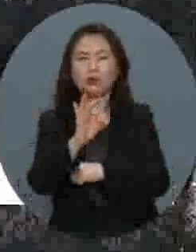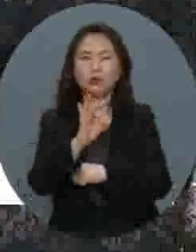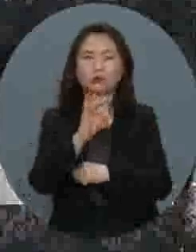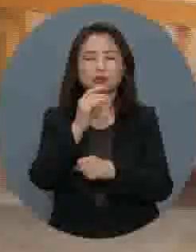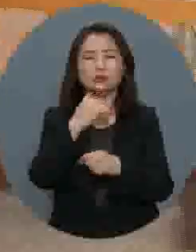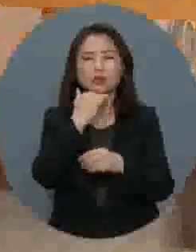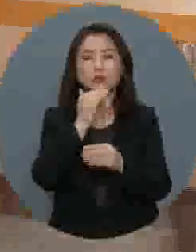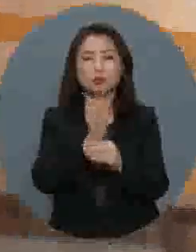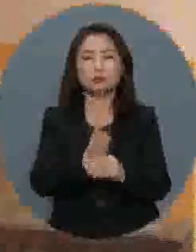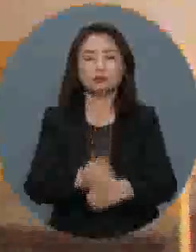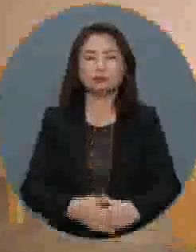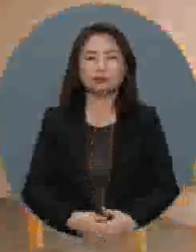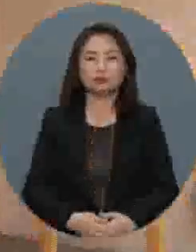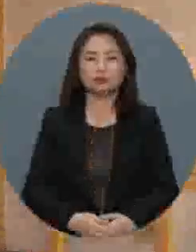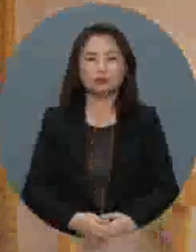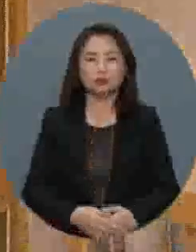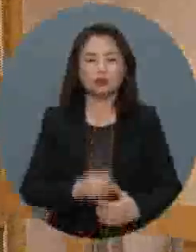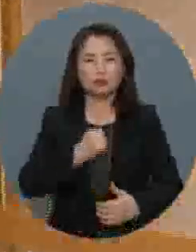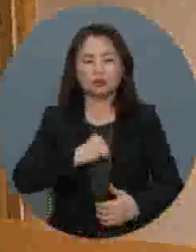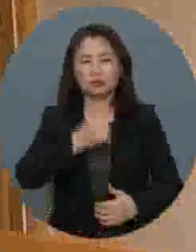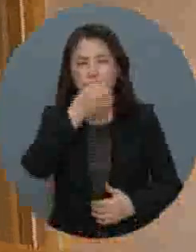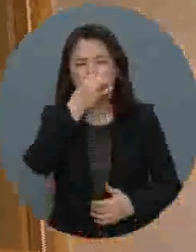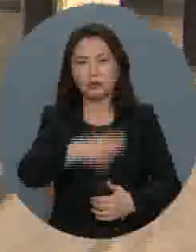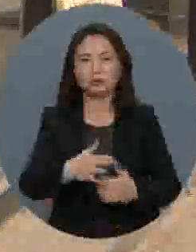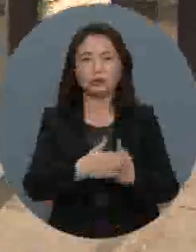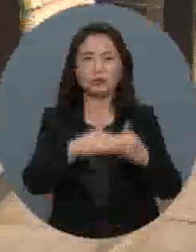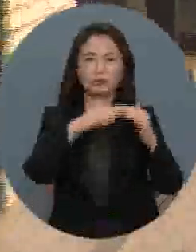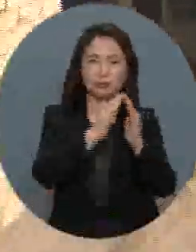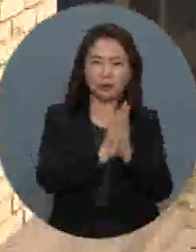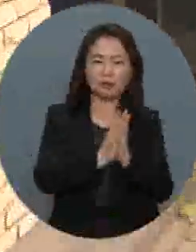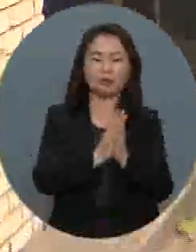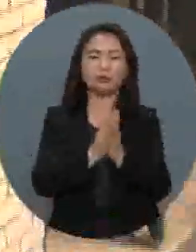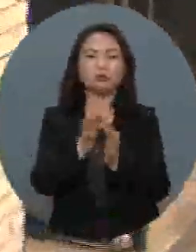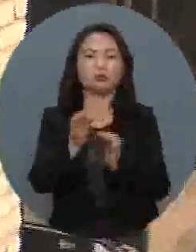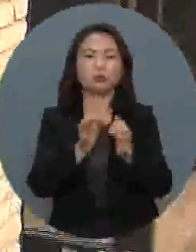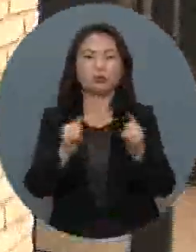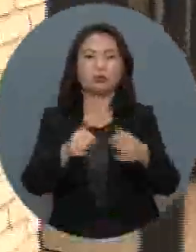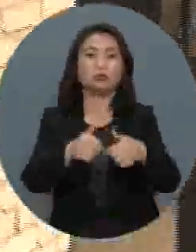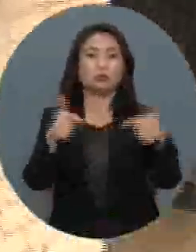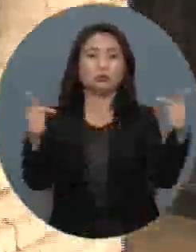거지 뭐. 견디다 못해 폐업한 사업장도 속출했습니다.